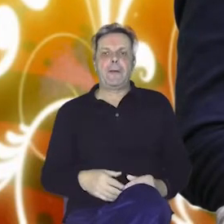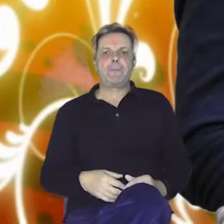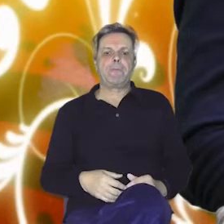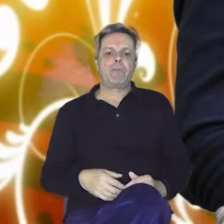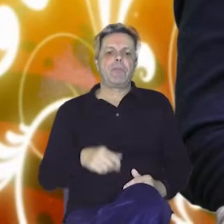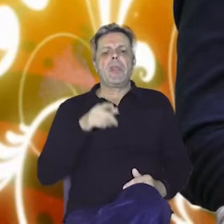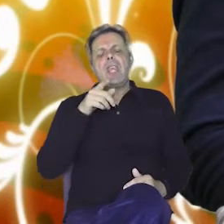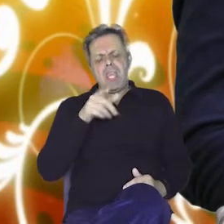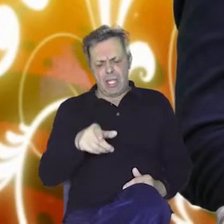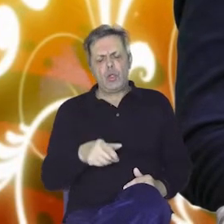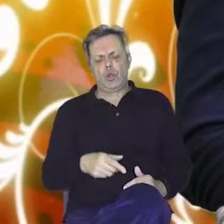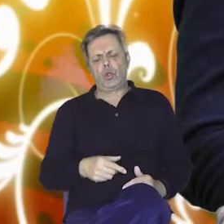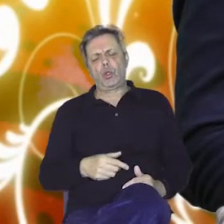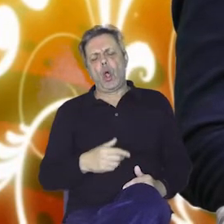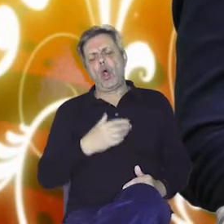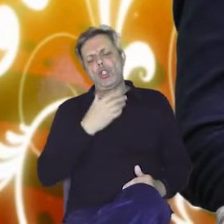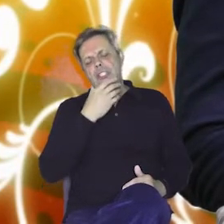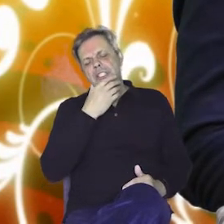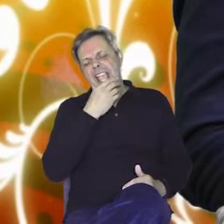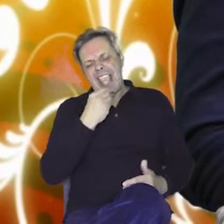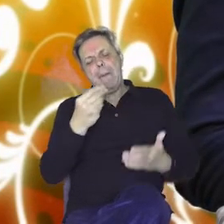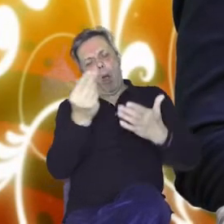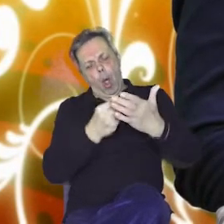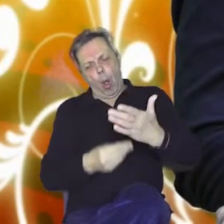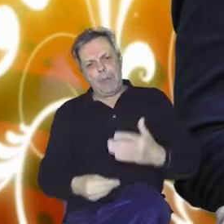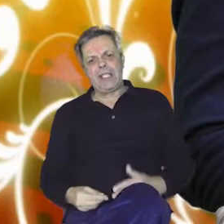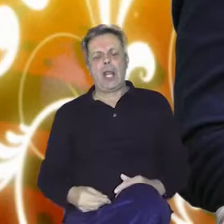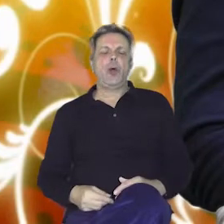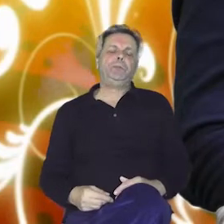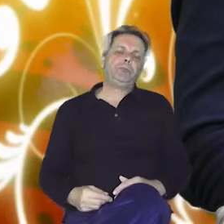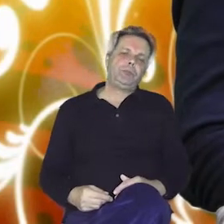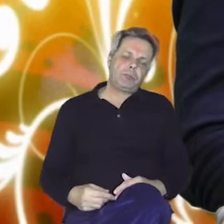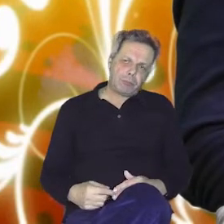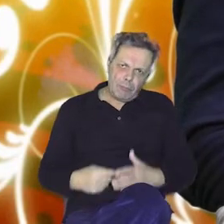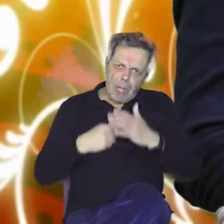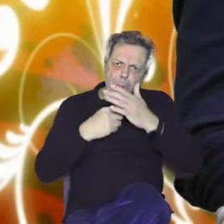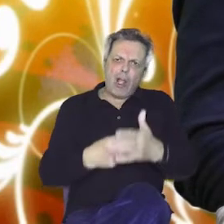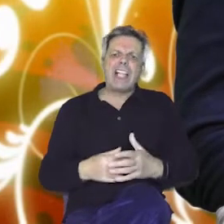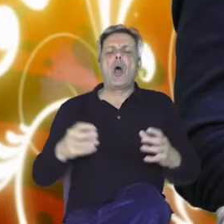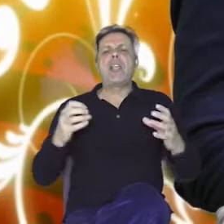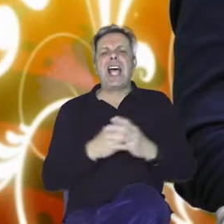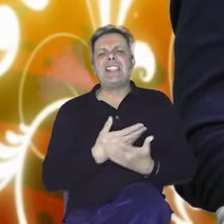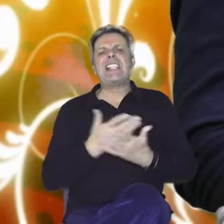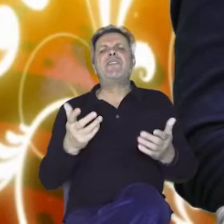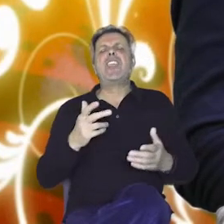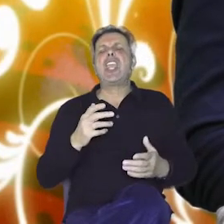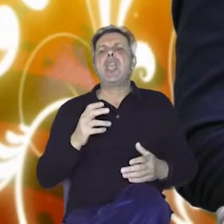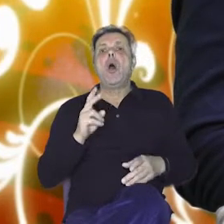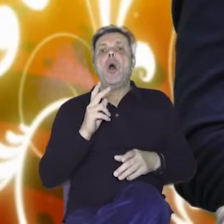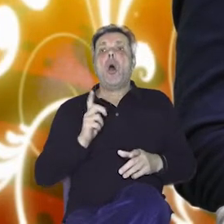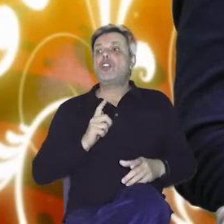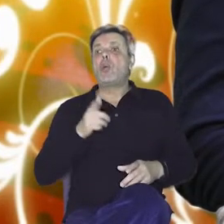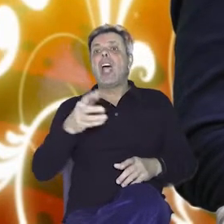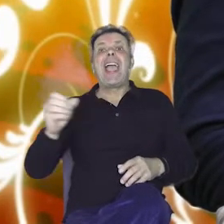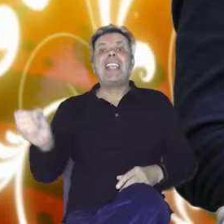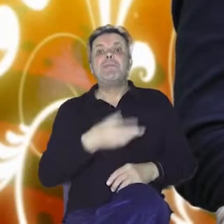lijepo predočio sebi, predočio terapijskoj zajednici, svi očekuju da će ih izbaciti, međutim on